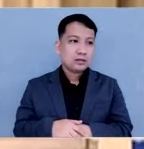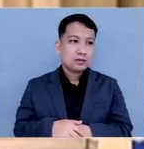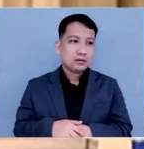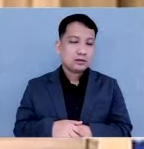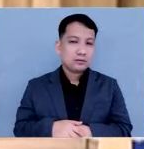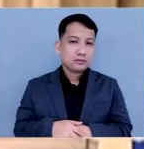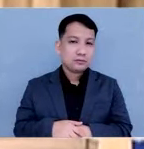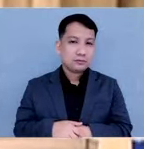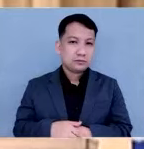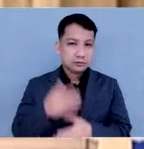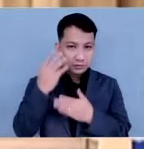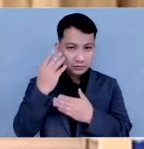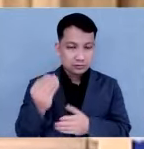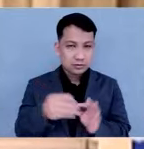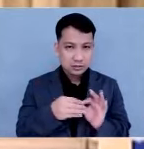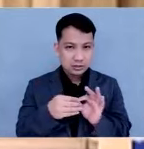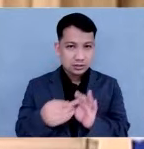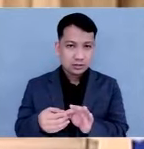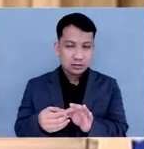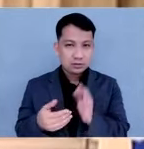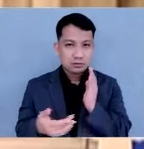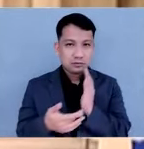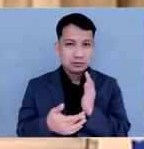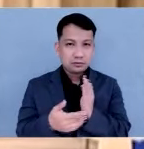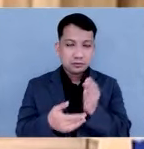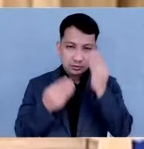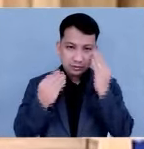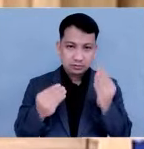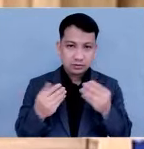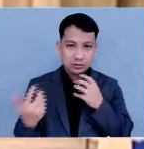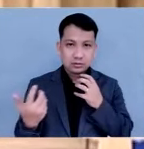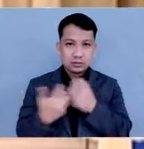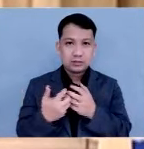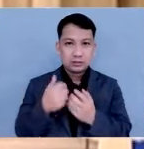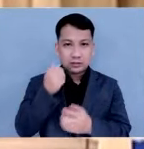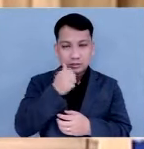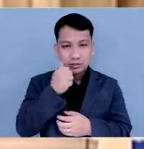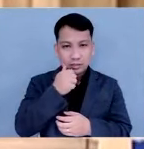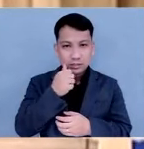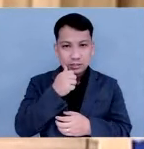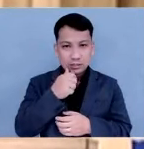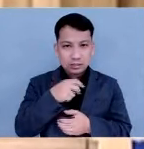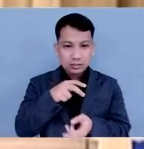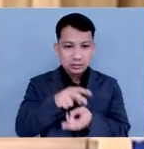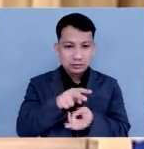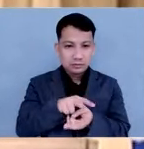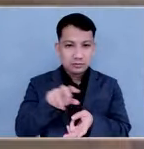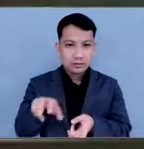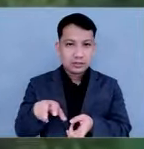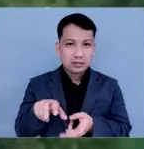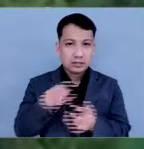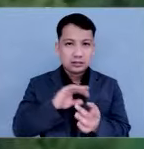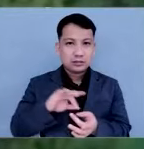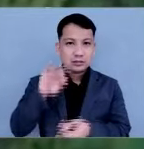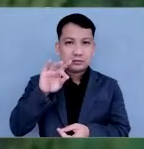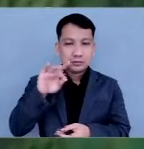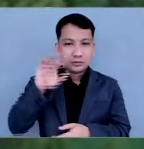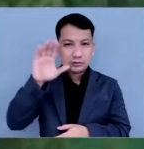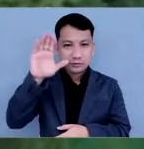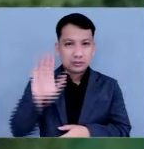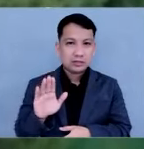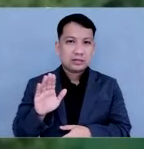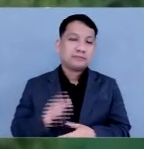they are still pure. Intact pa rin yung kanilang pagkababae dahil lang nakipagtalik sa kanila ay Espiritu ng Diyos. Ang higit